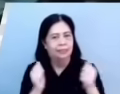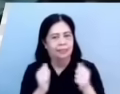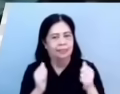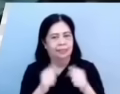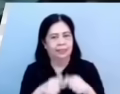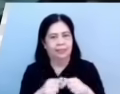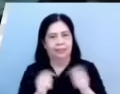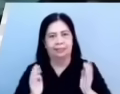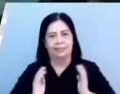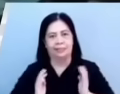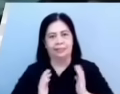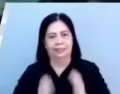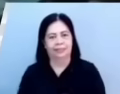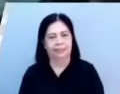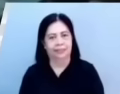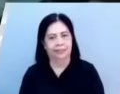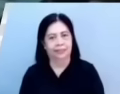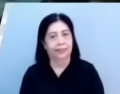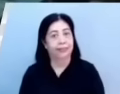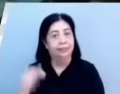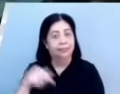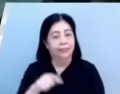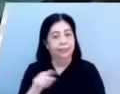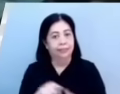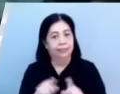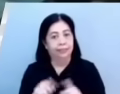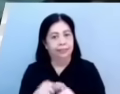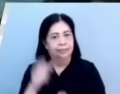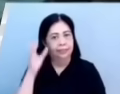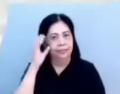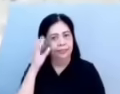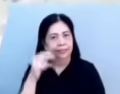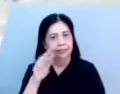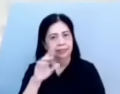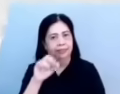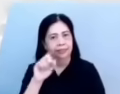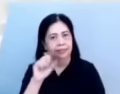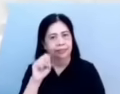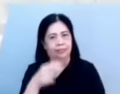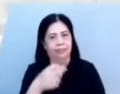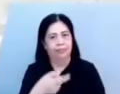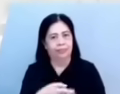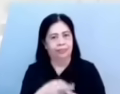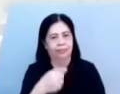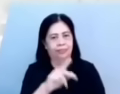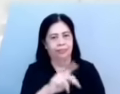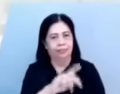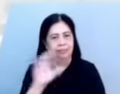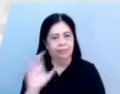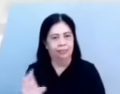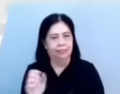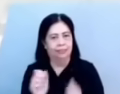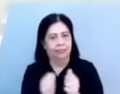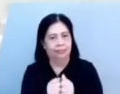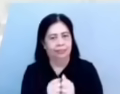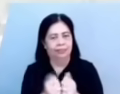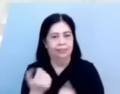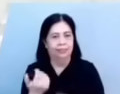of Pines. Dito rin sinalubong ni Christian presentasyon mula Pasay City ang bagong taon kasama ang kanyang mga